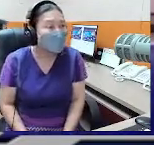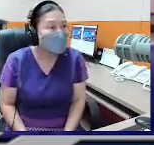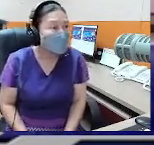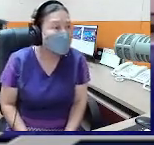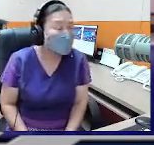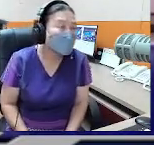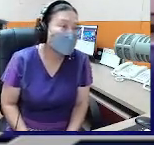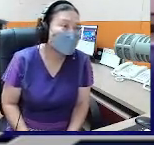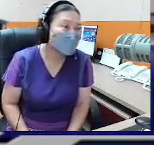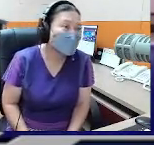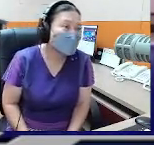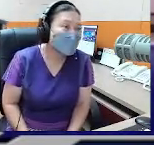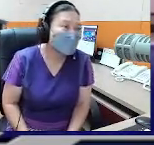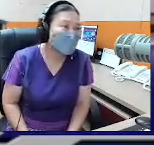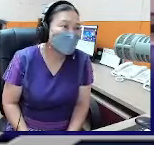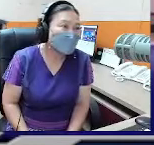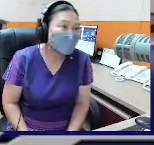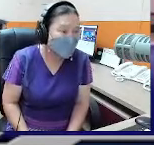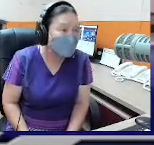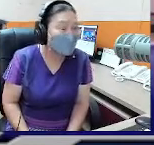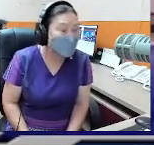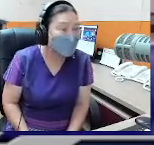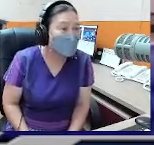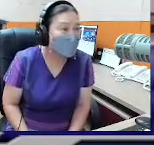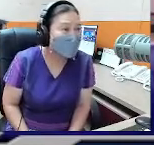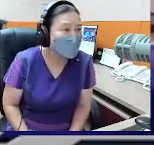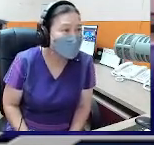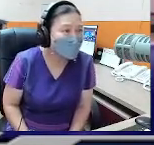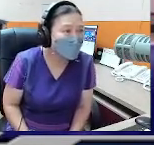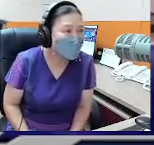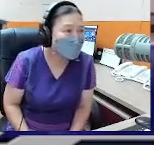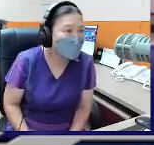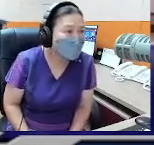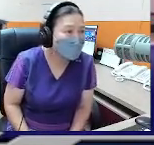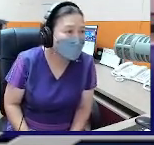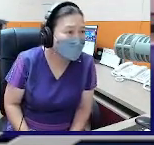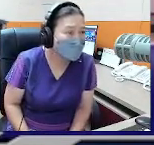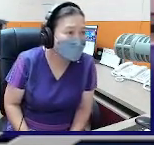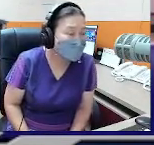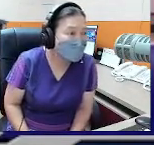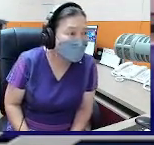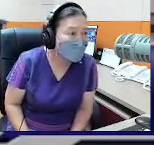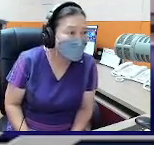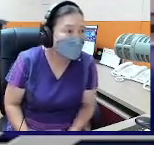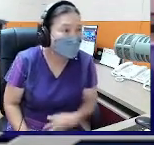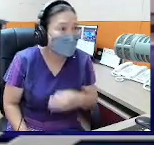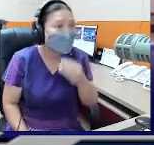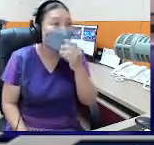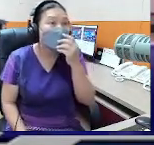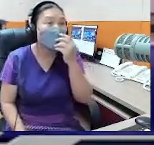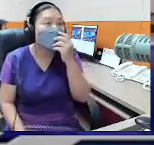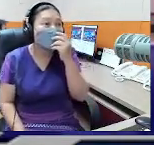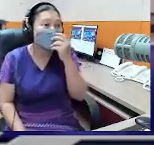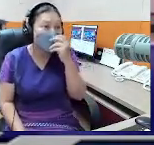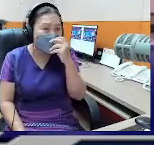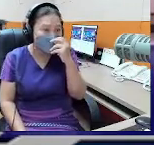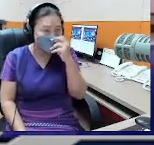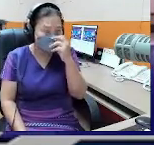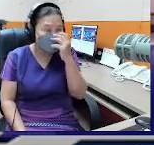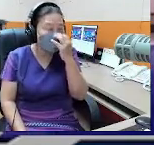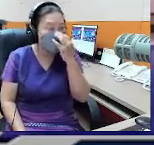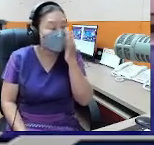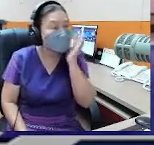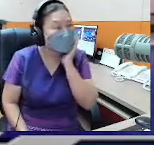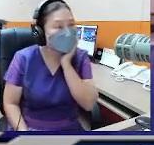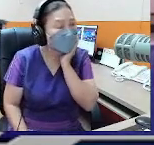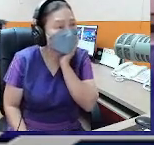หรือว่าที่ยังสนใจจะเข้ามาเรียนนะคะยังไม่ได้เป็นนักศึกษาเนี่ยสามารถที่จะโทรมาปรึกษาก่อนก็ได้นะคะว่าถ้าเกิดว่า